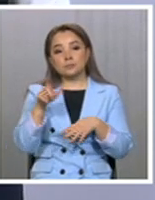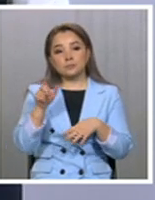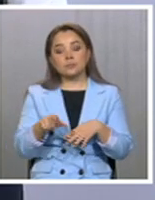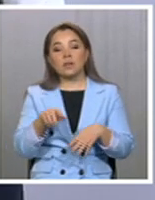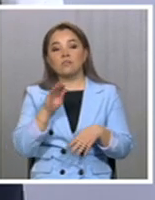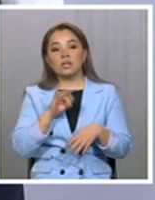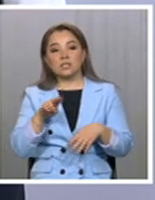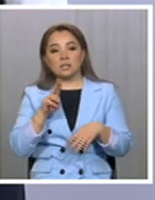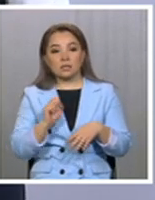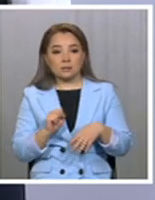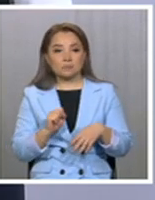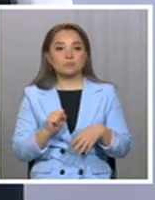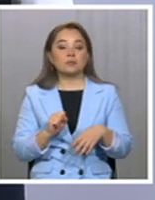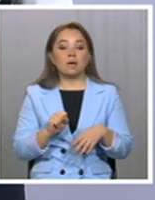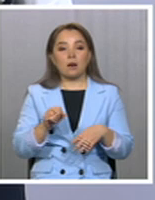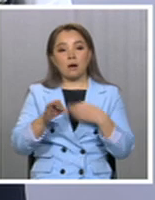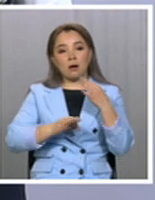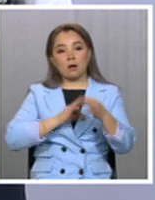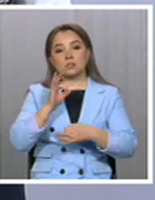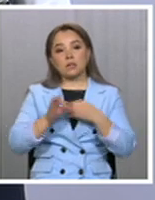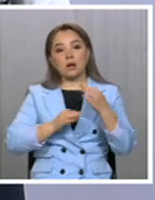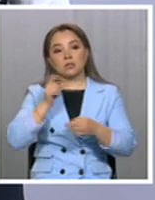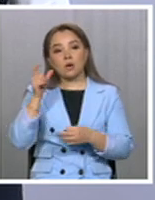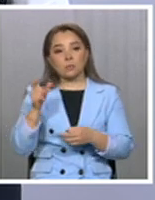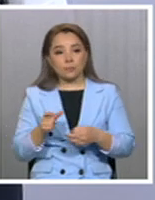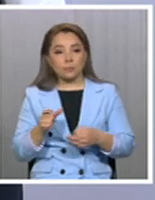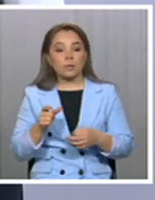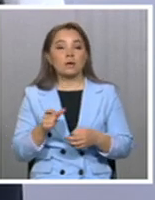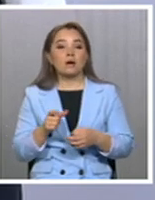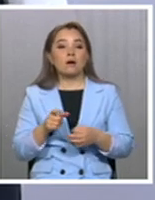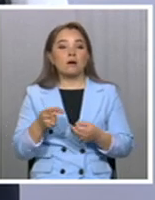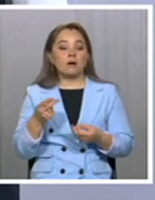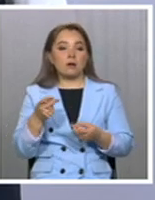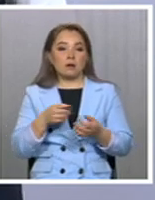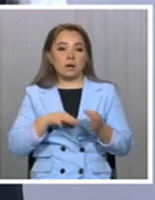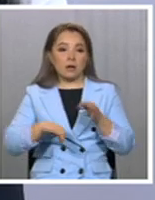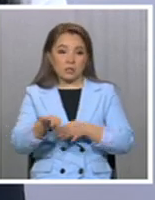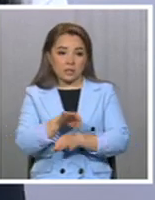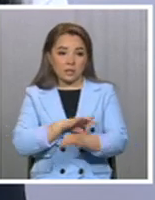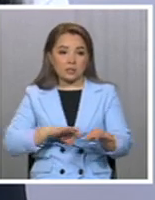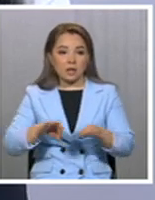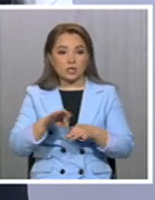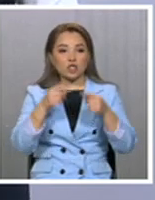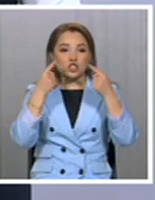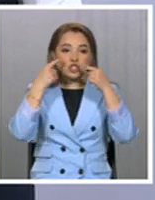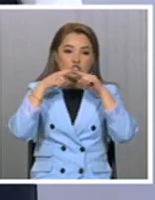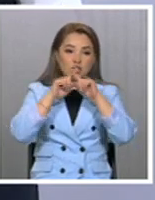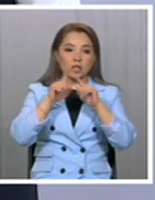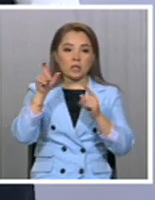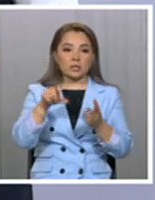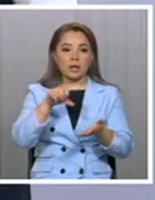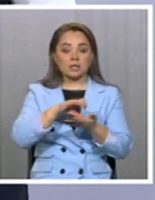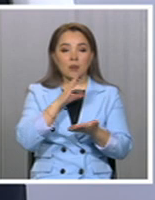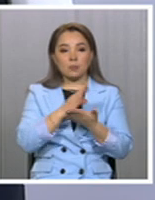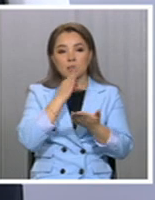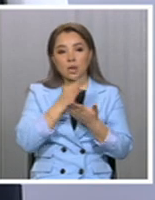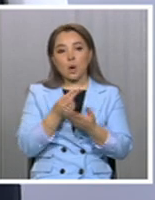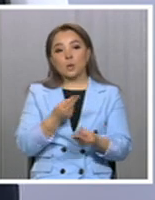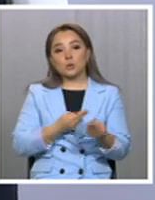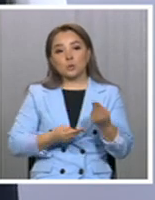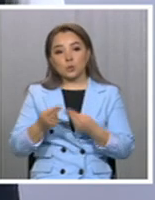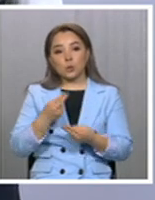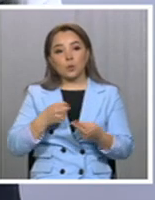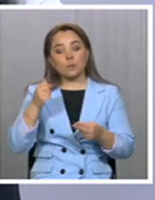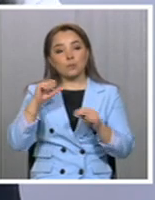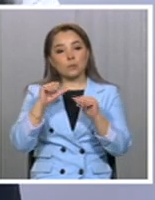физик, астроном, архитектор, тіпті инженер да болған еді. Ол сурет пен мүсін